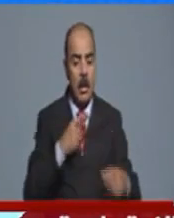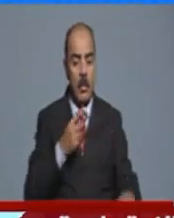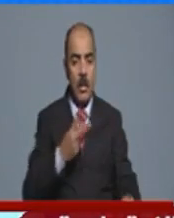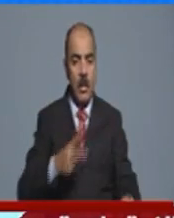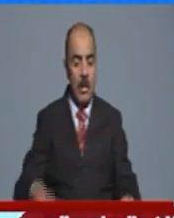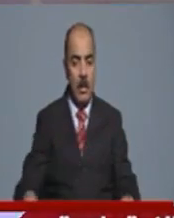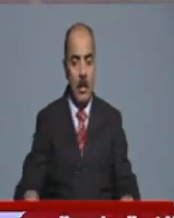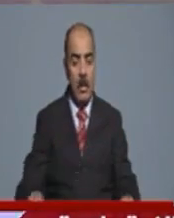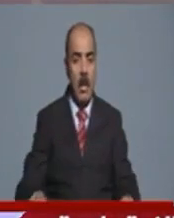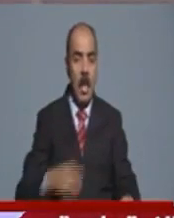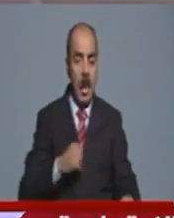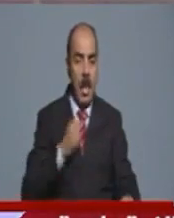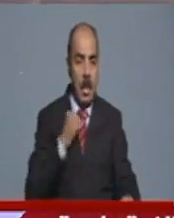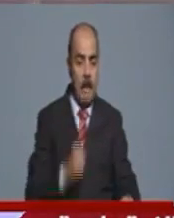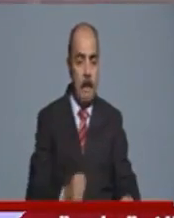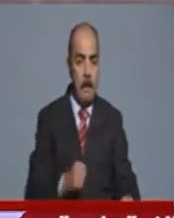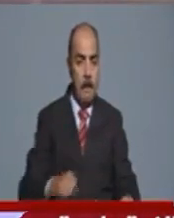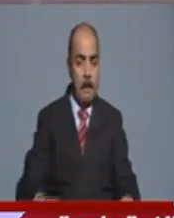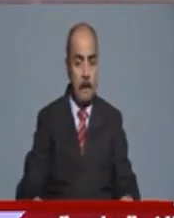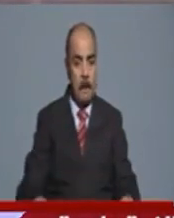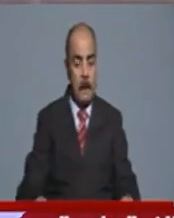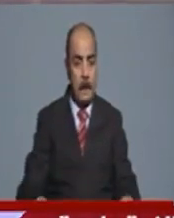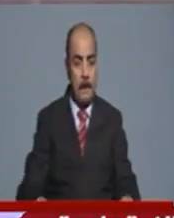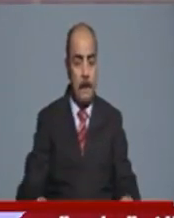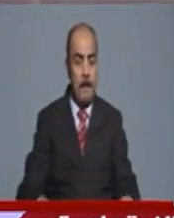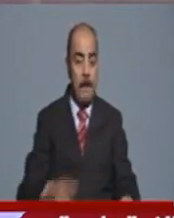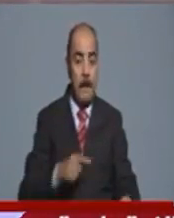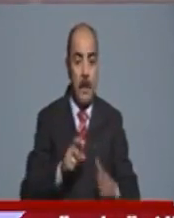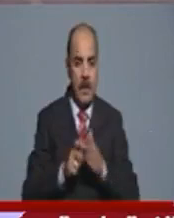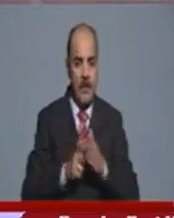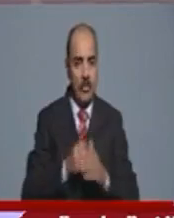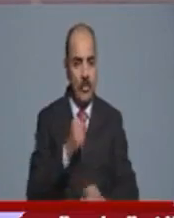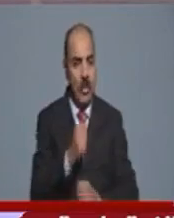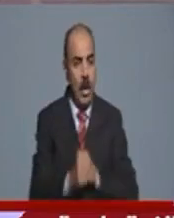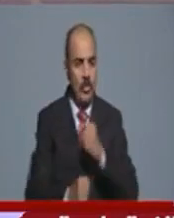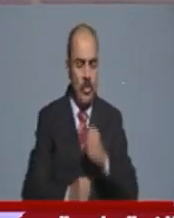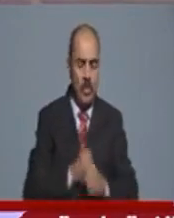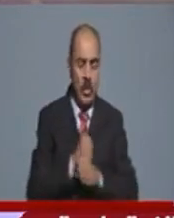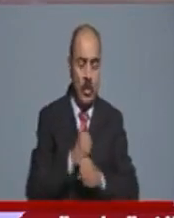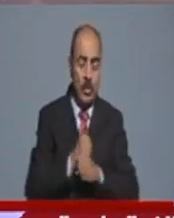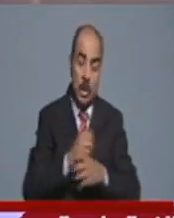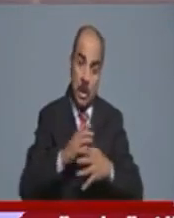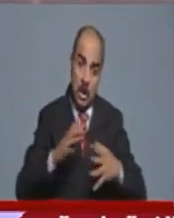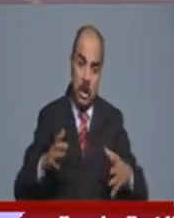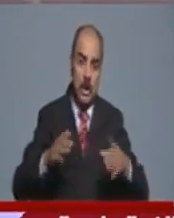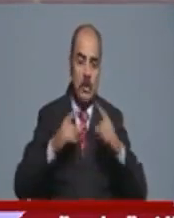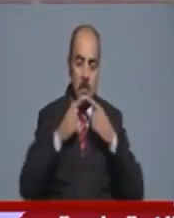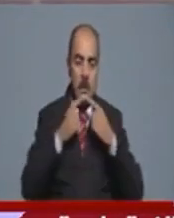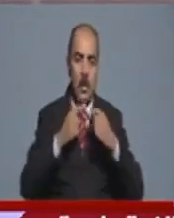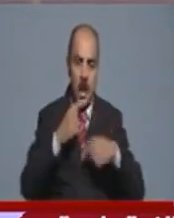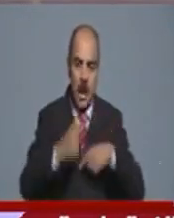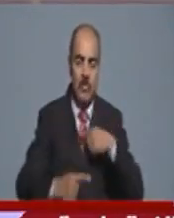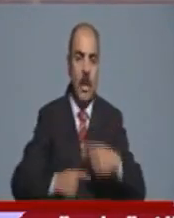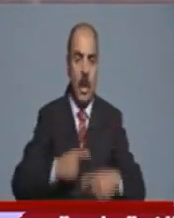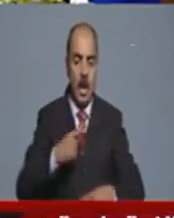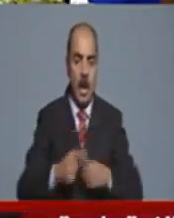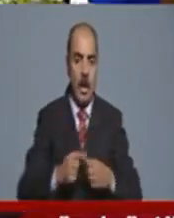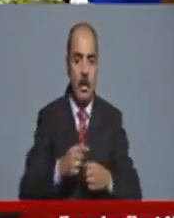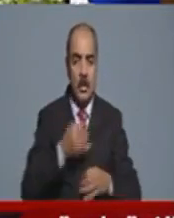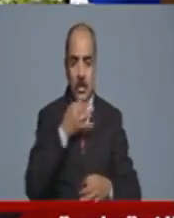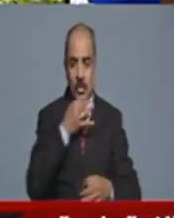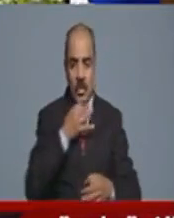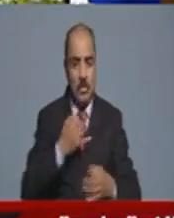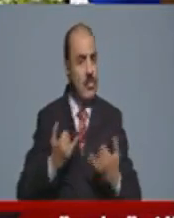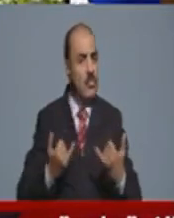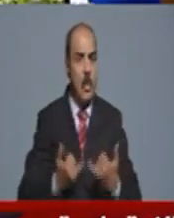قال ان احنا يعني الحقيقه ما عندناش غير العمل والعمل والعمل، ونقدر ان احنا نعوض نقص الامكانيات